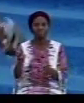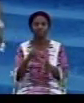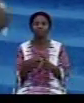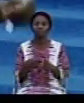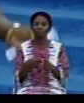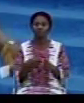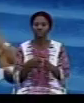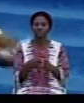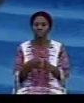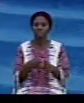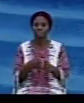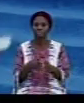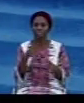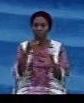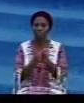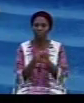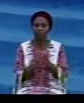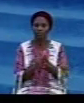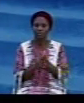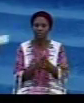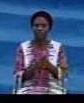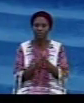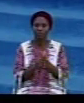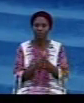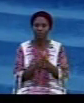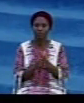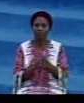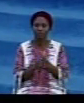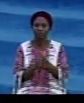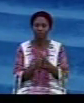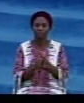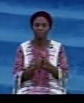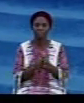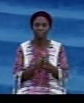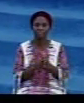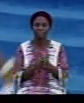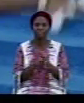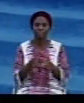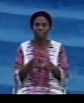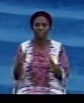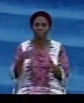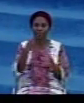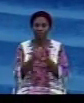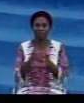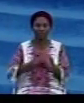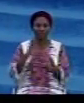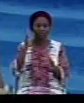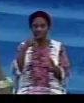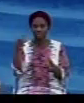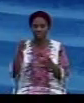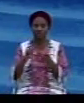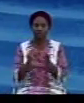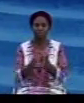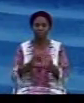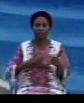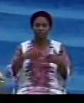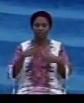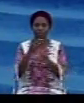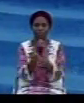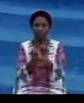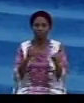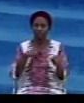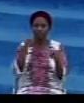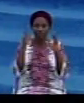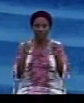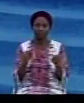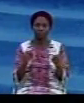ní kí n sọ pé mo ti rí gbàlà ntí mi ò rí ṣé mo lè sọ pé mo rí mo ní no mi ò tí ì rí gbàlà ó ṣe dijọ́ kejì tí mo padà báyìí ti mo lọ sọhun bi ta ti bi